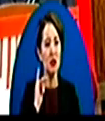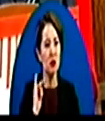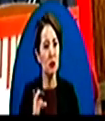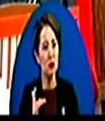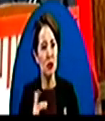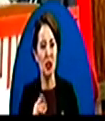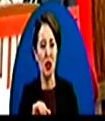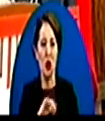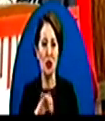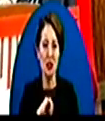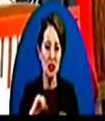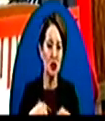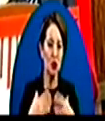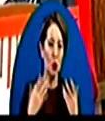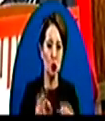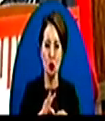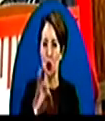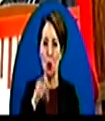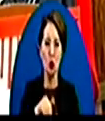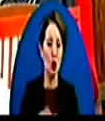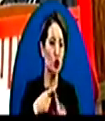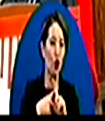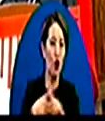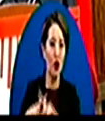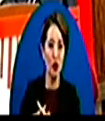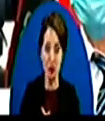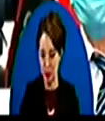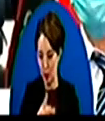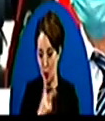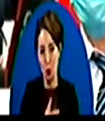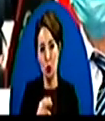иргэдийн хурлын сонгуульд оролцохыг хориглох заалтыг хууль